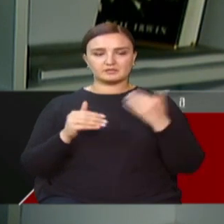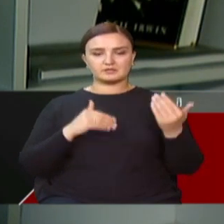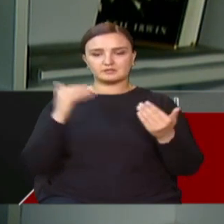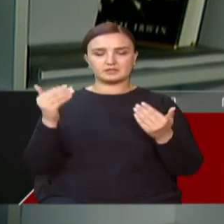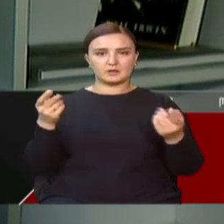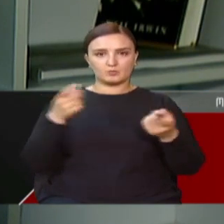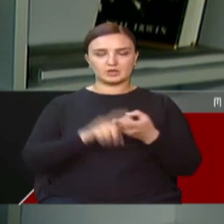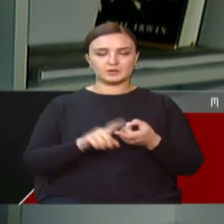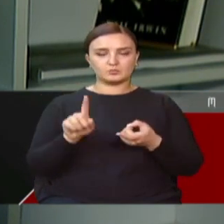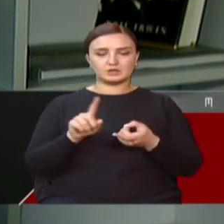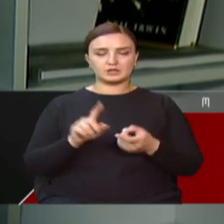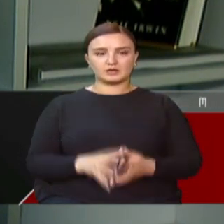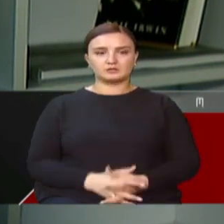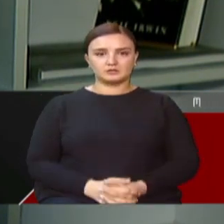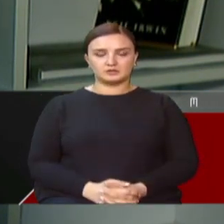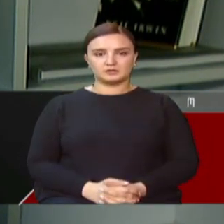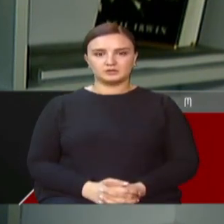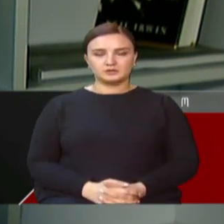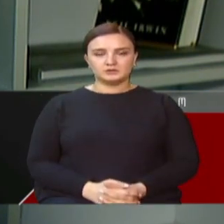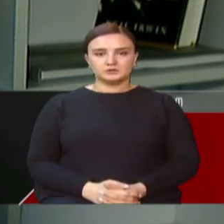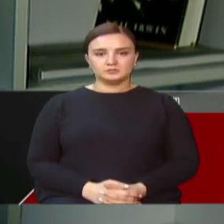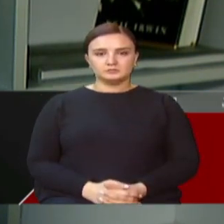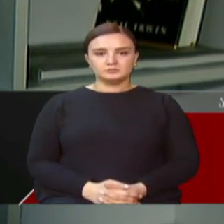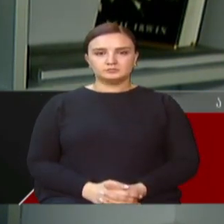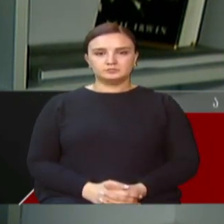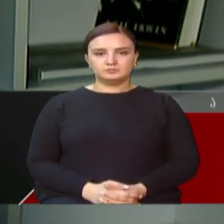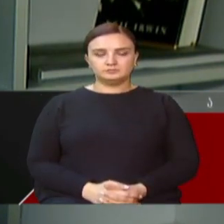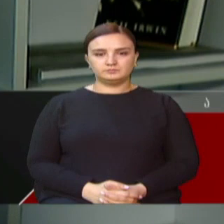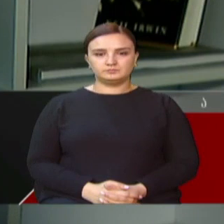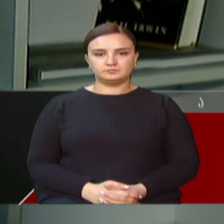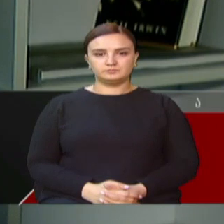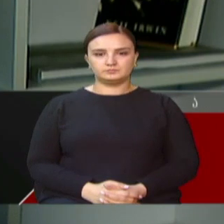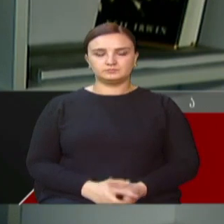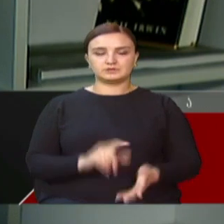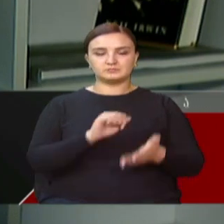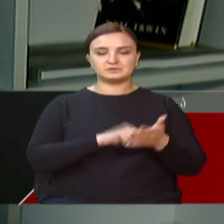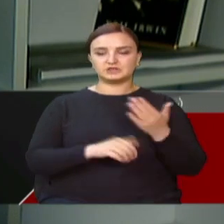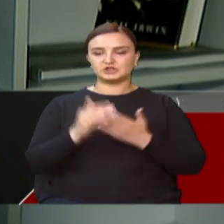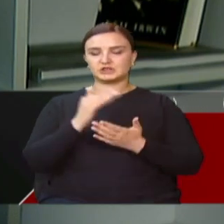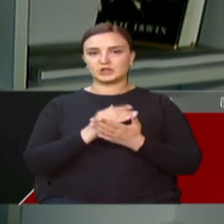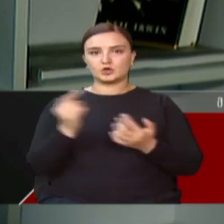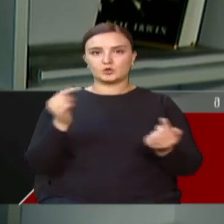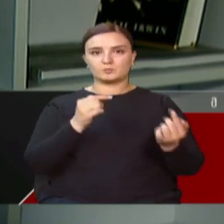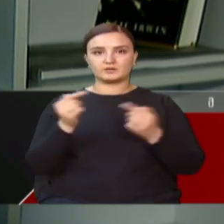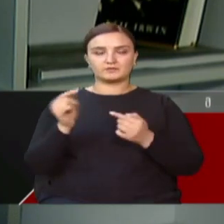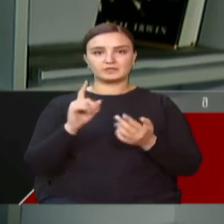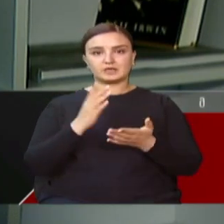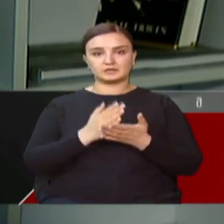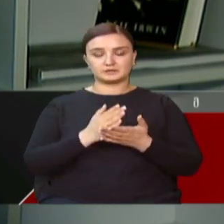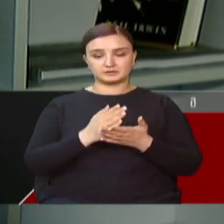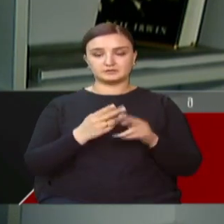Idebuli, Ra, Mizes Chedegobrivik, Avshirebia. Ai, es, Gox, Ise, Motrobili, Rom, Vinc,